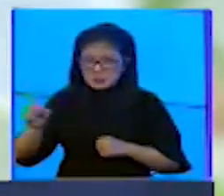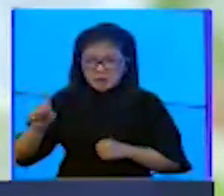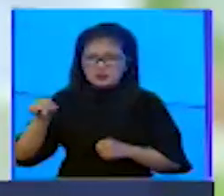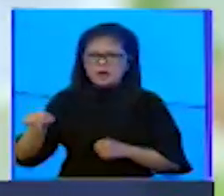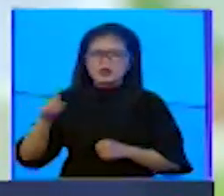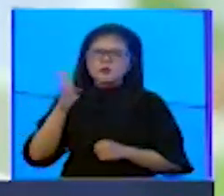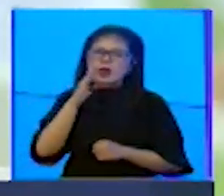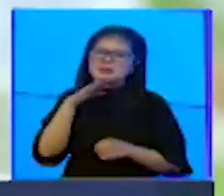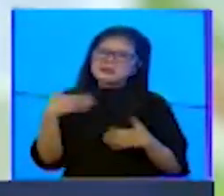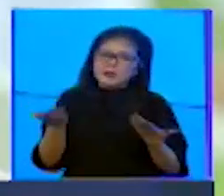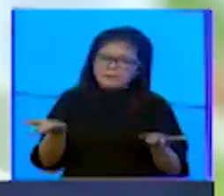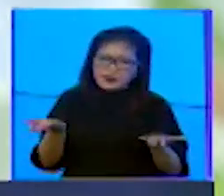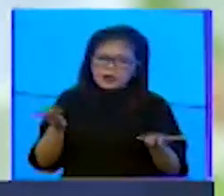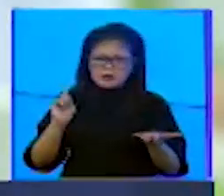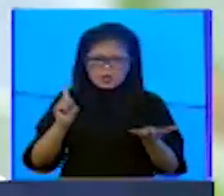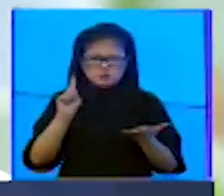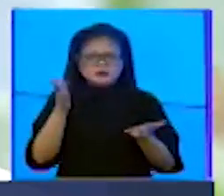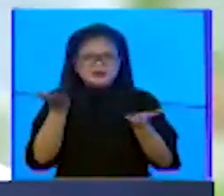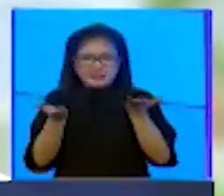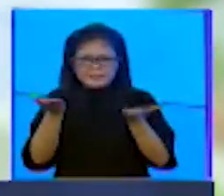Mestinya keseimbangan itu yang